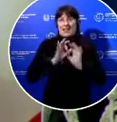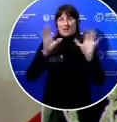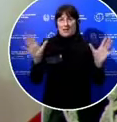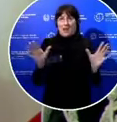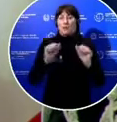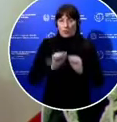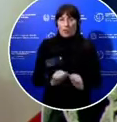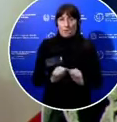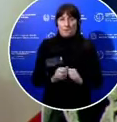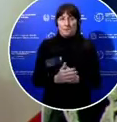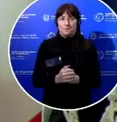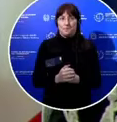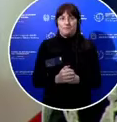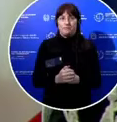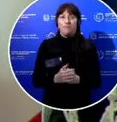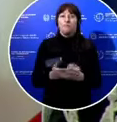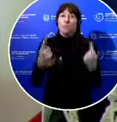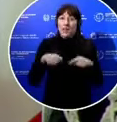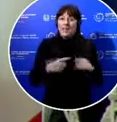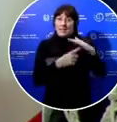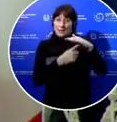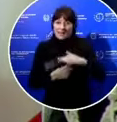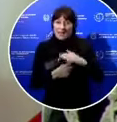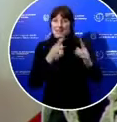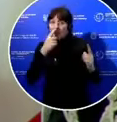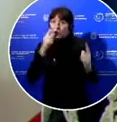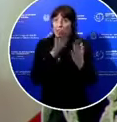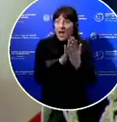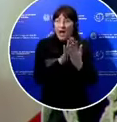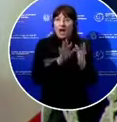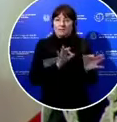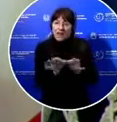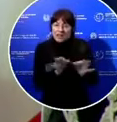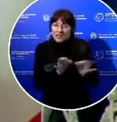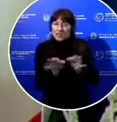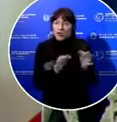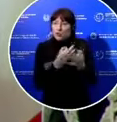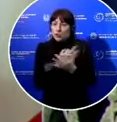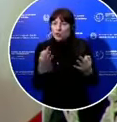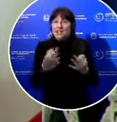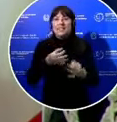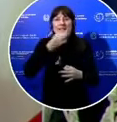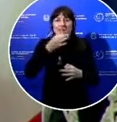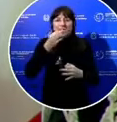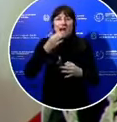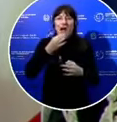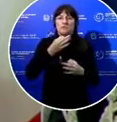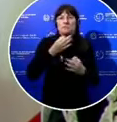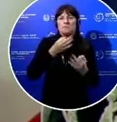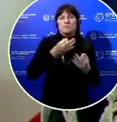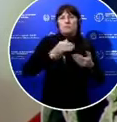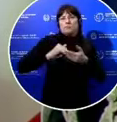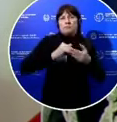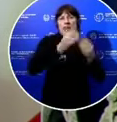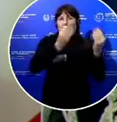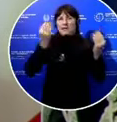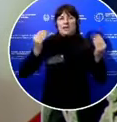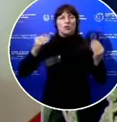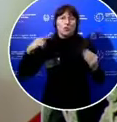Affrontare con decisione e strategia le dipendenze significa collaborare con tutte le forze sociali ed esigere